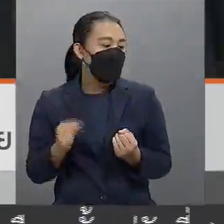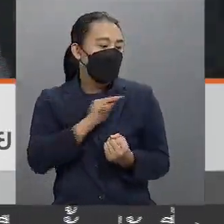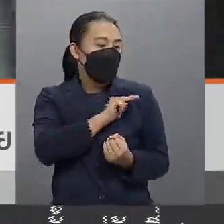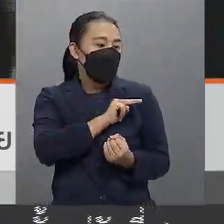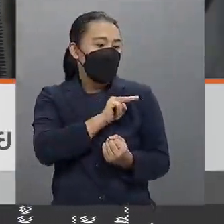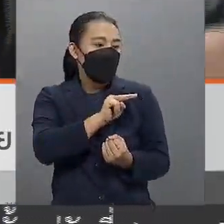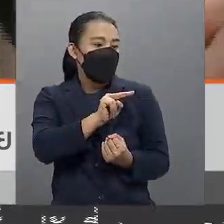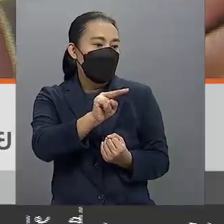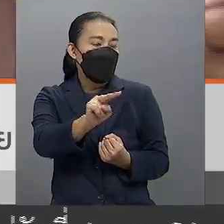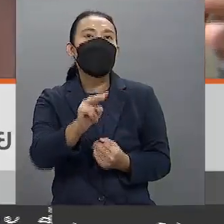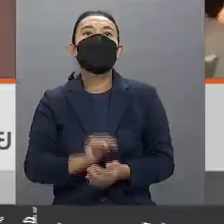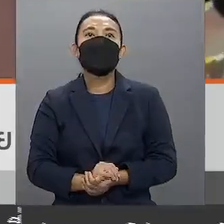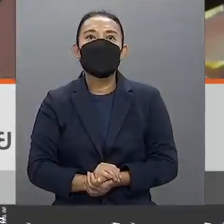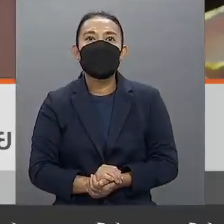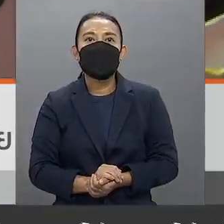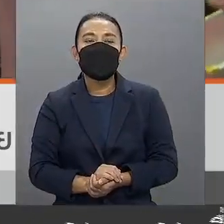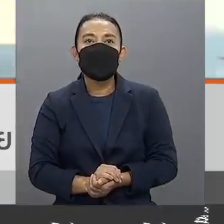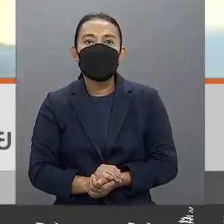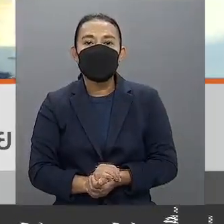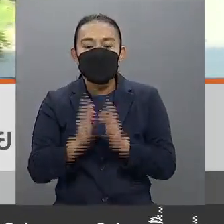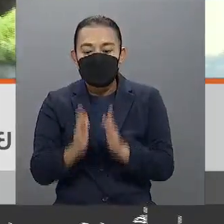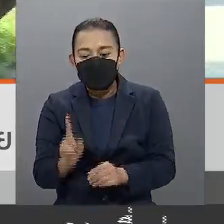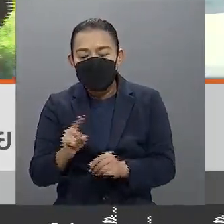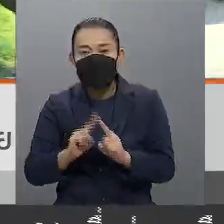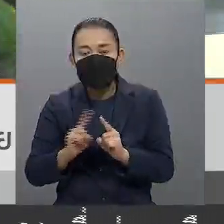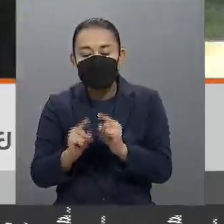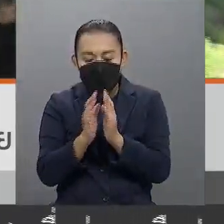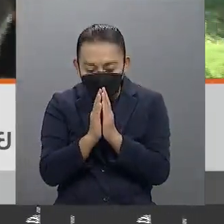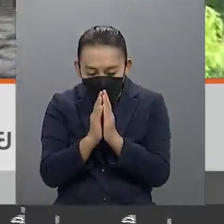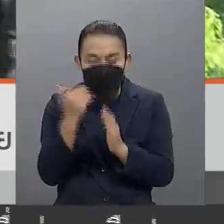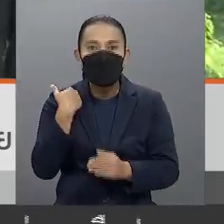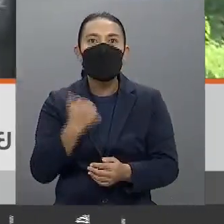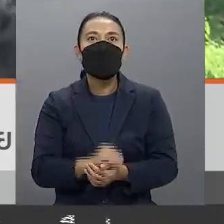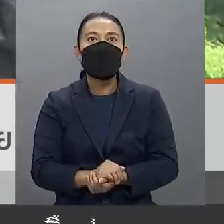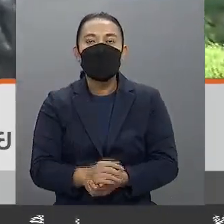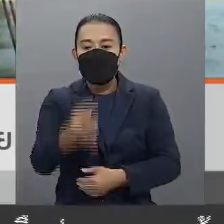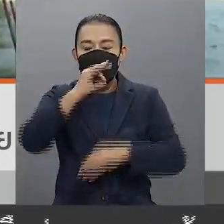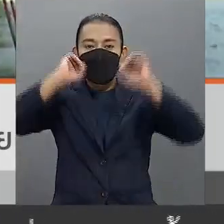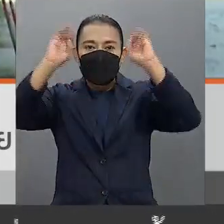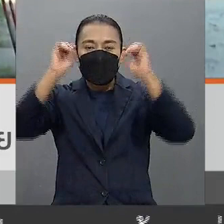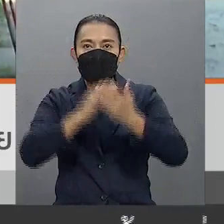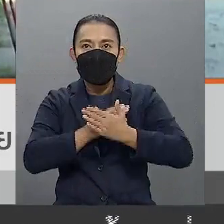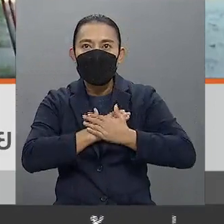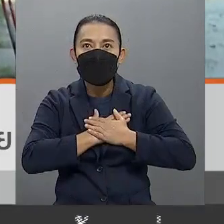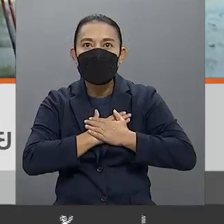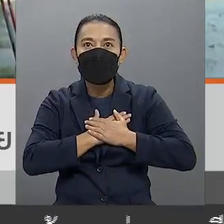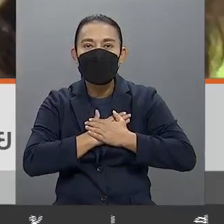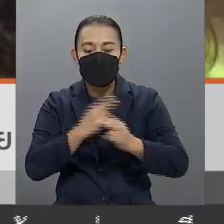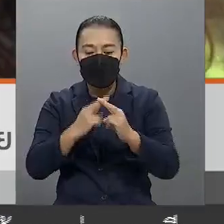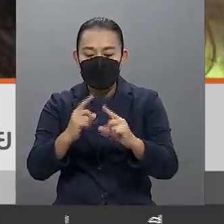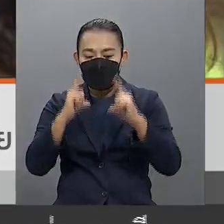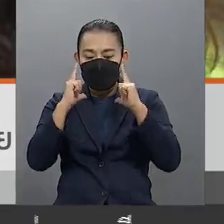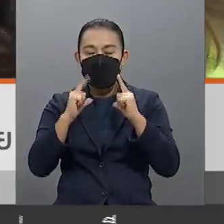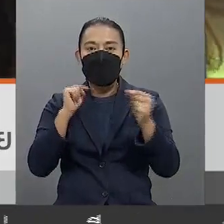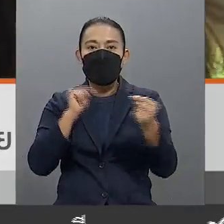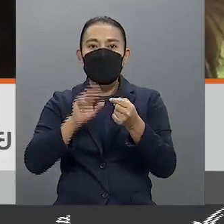ทพแห่งความสำเร็จที่หลายคนนับถือแม้อาชีพครูที่รักทำให้ได้สร้างศิลปินดังระดับวงการหากก็มี